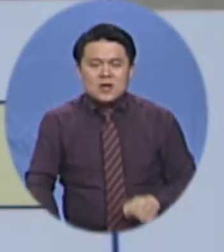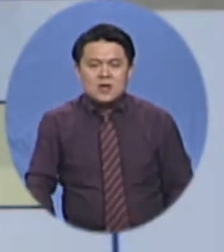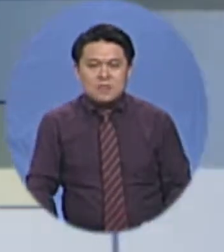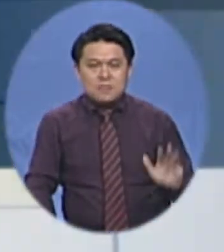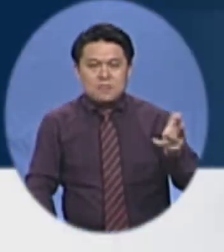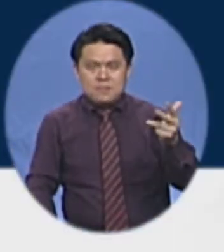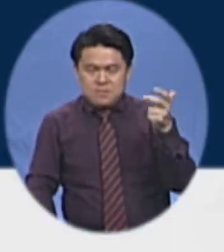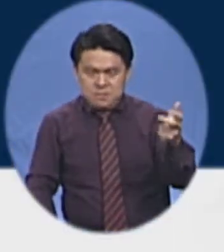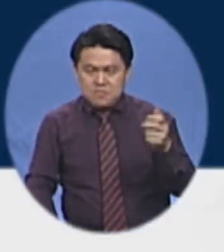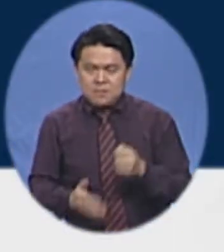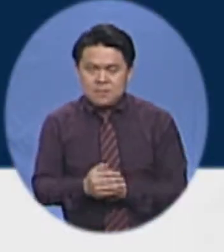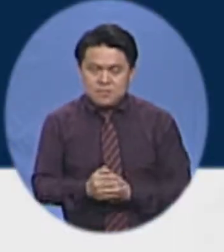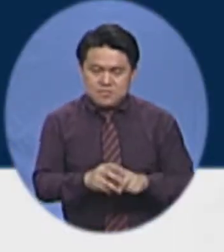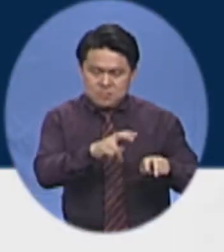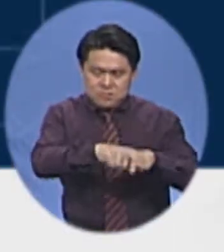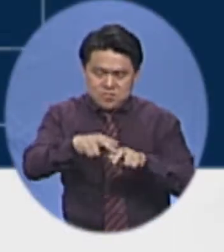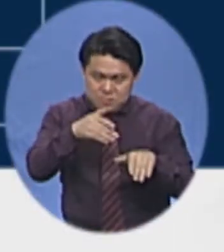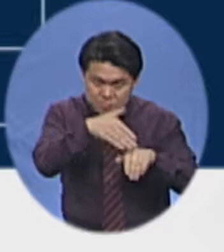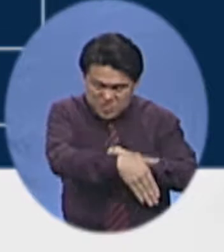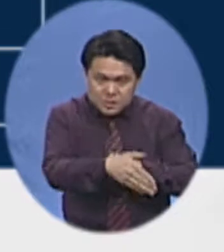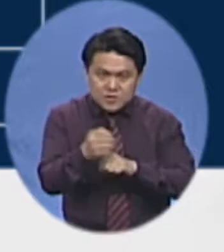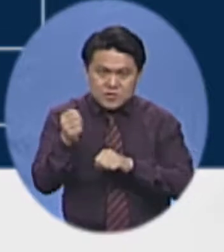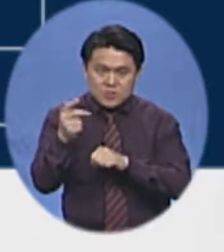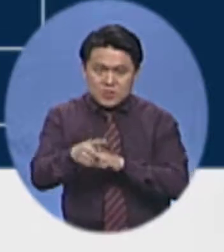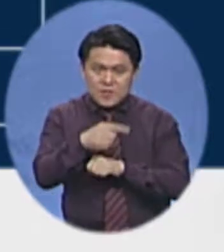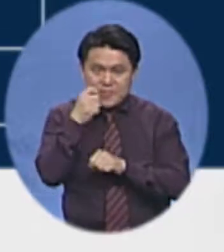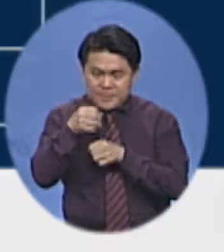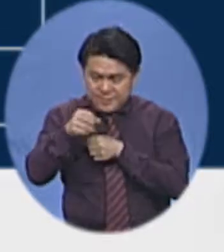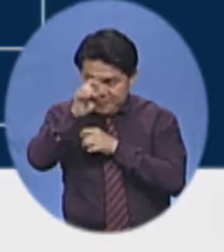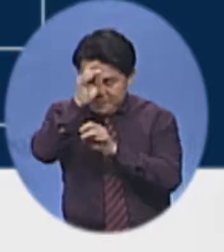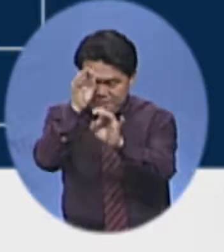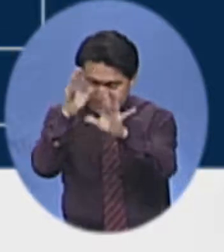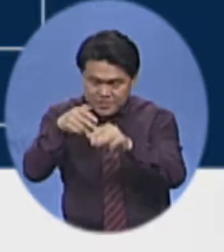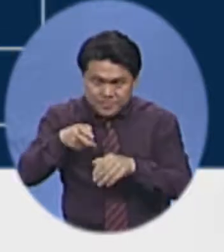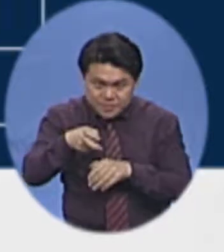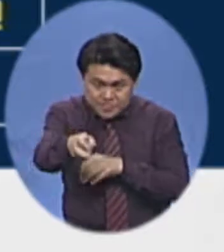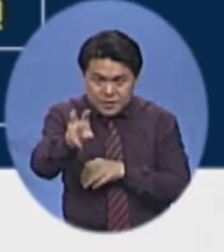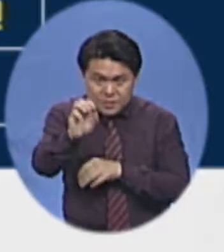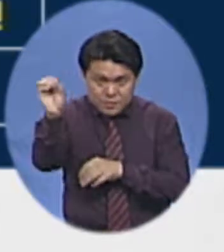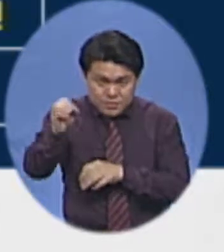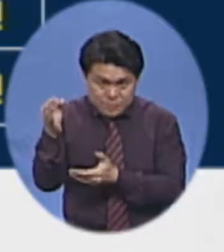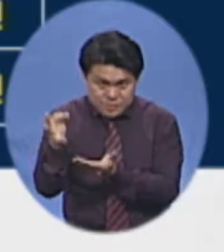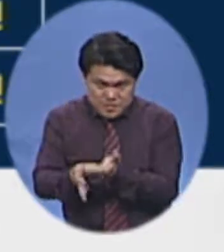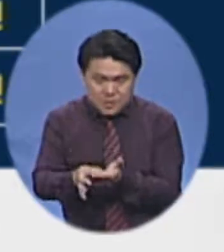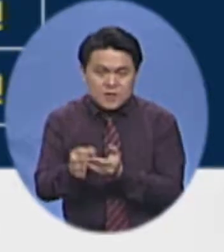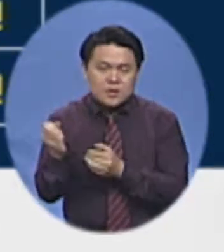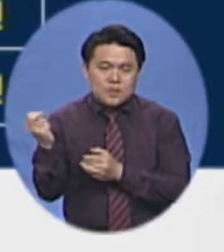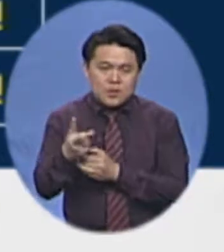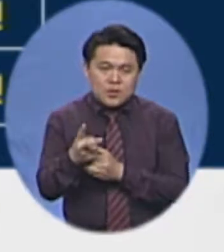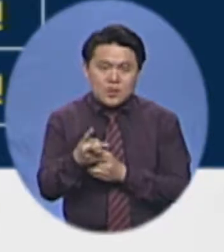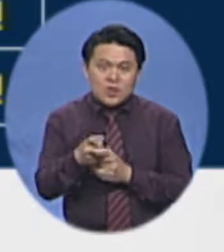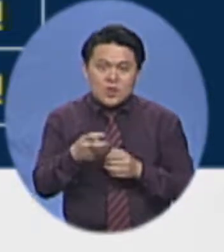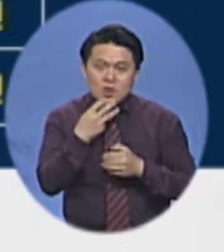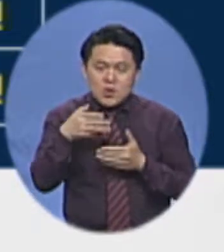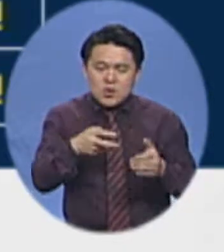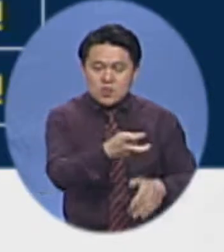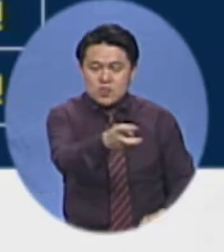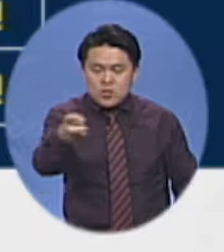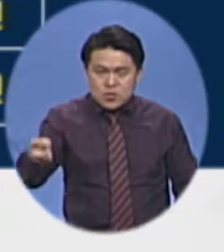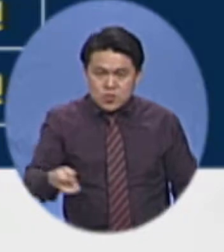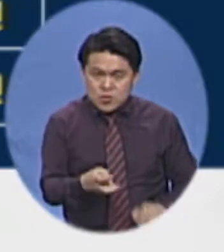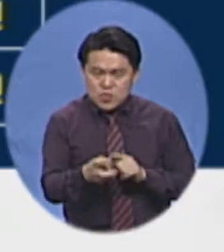낮아집니다. 좌석형과 직행좌석 버스도 30% 할인폭이 적용되고 특히 경기 순환버스의 경우